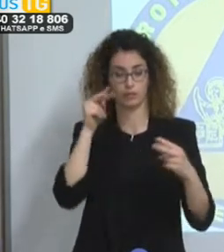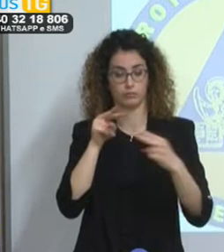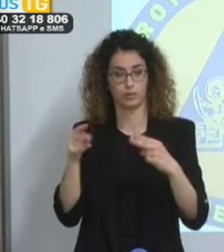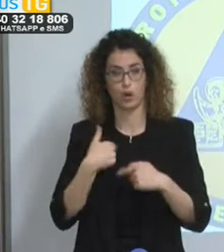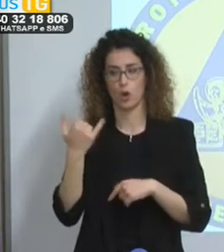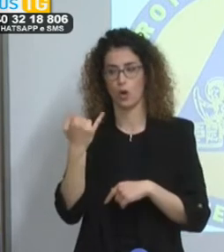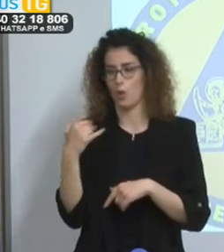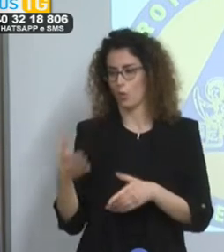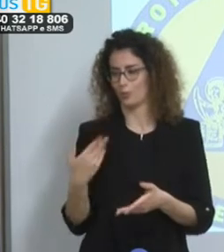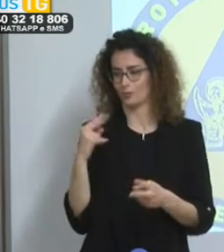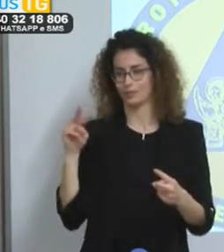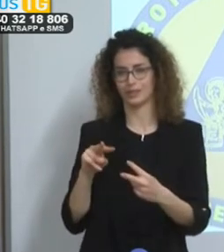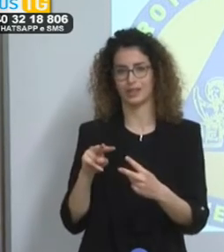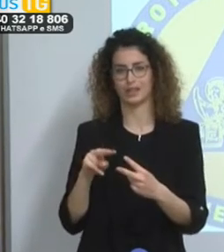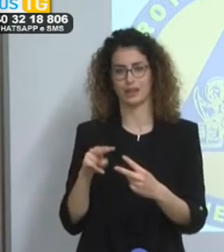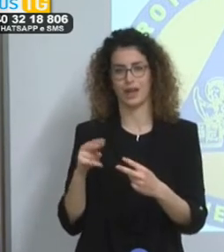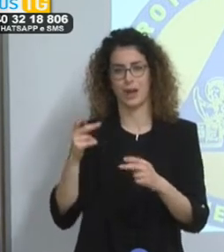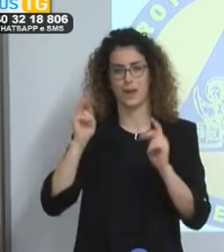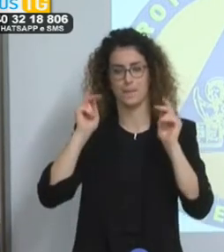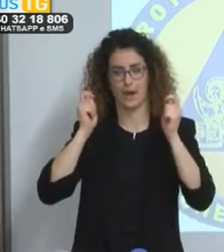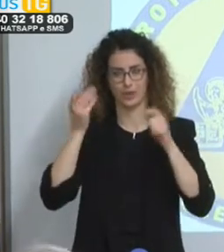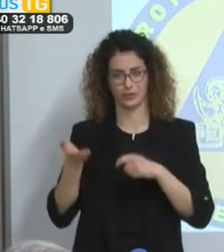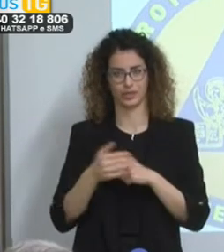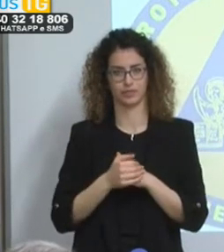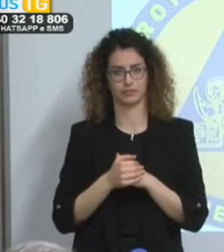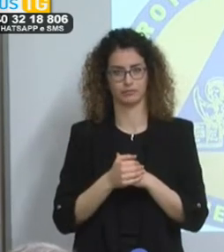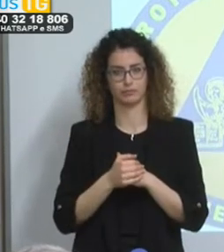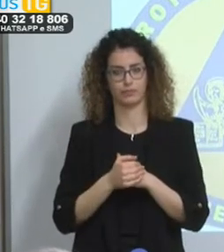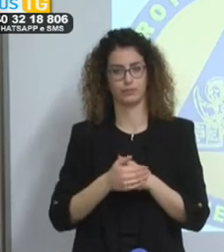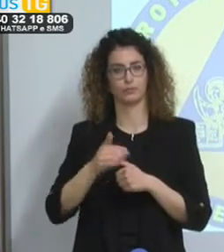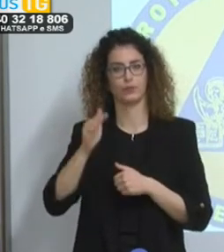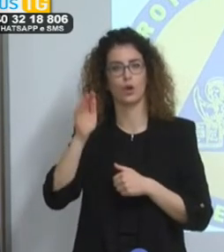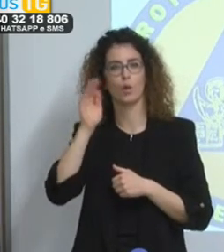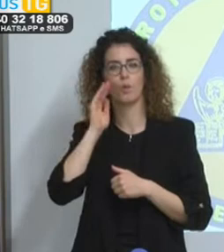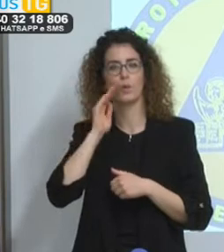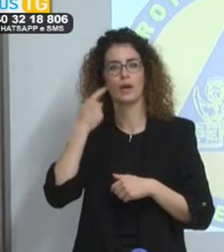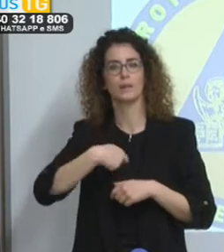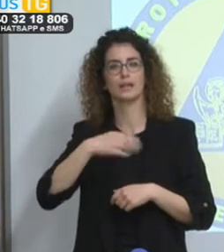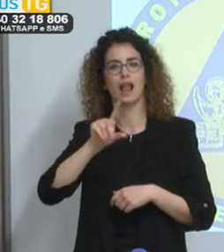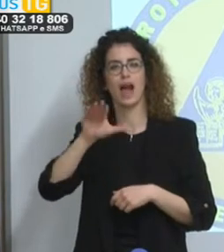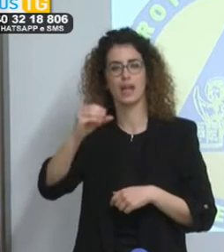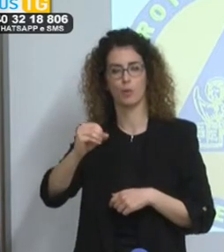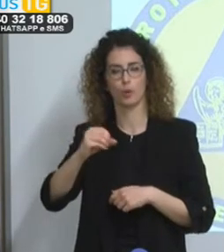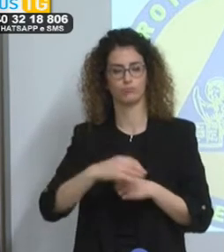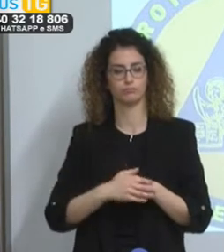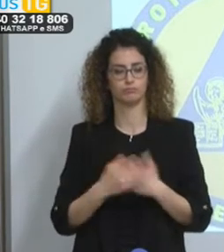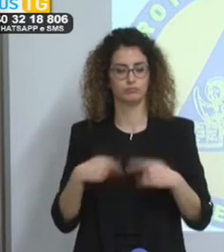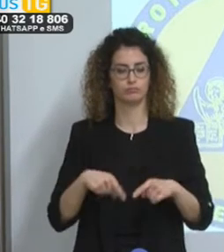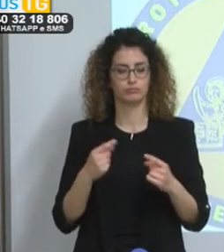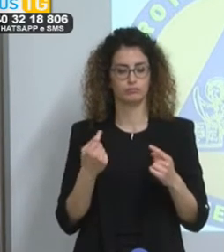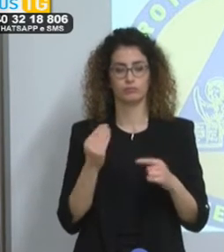Padova, e sono gli uomini del presidente Alaimo. Pongono una questione,